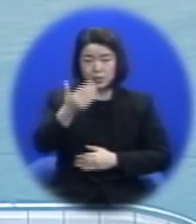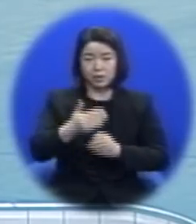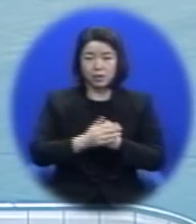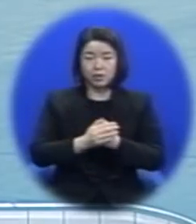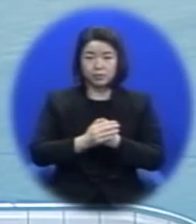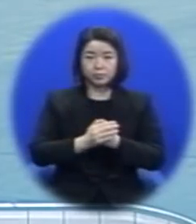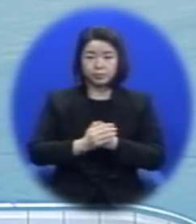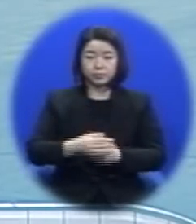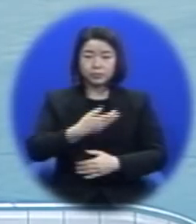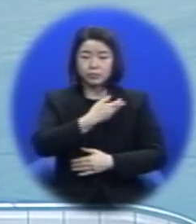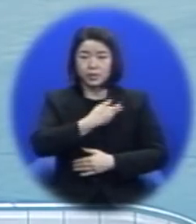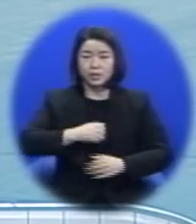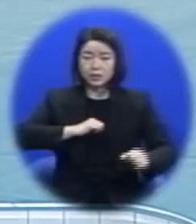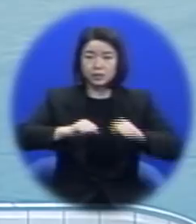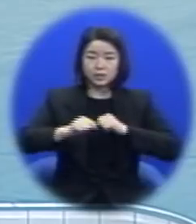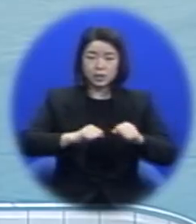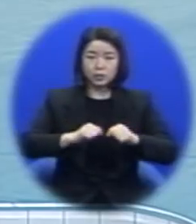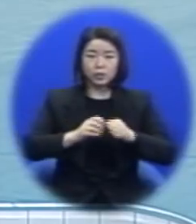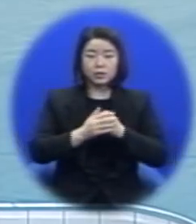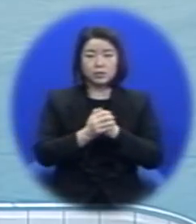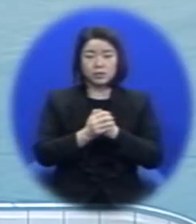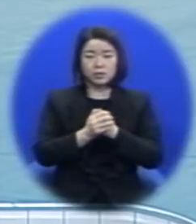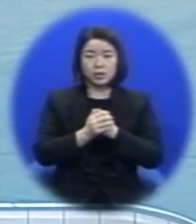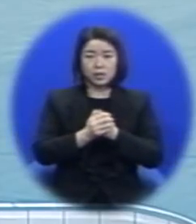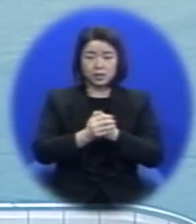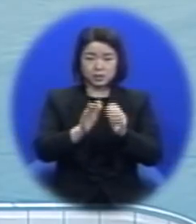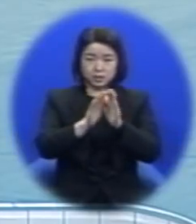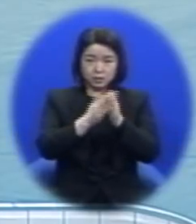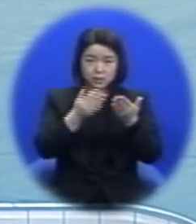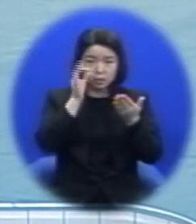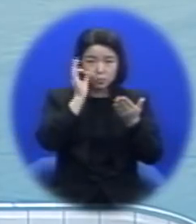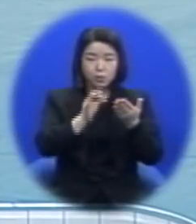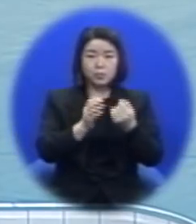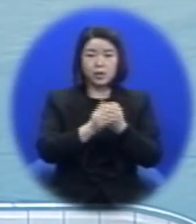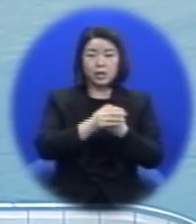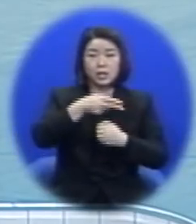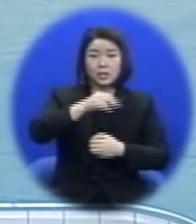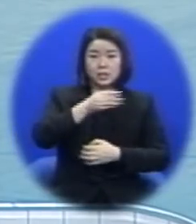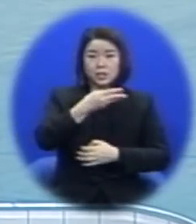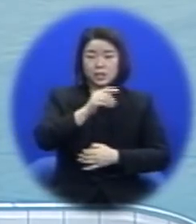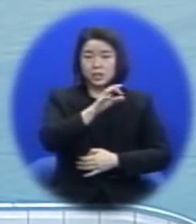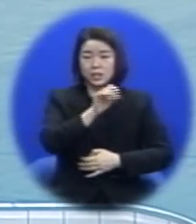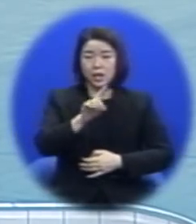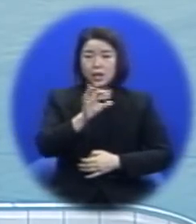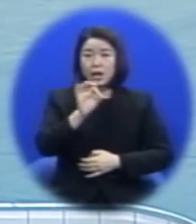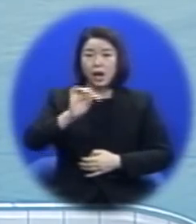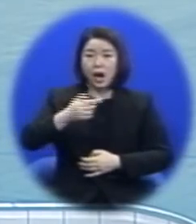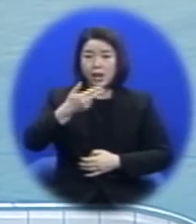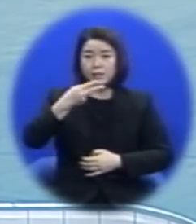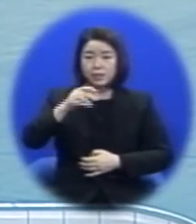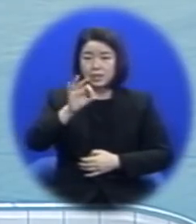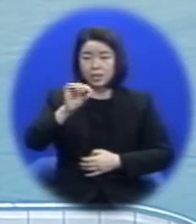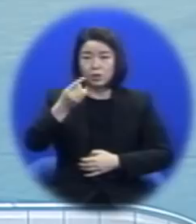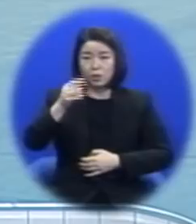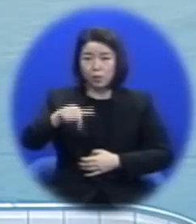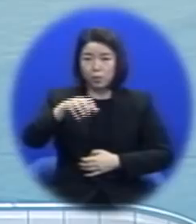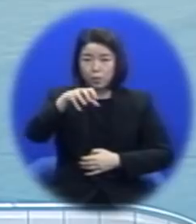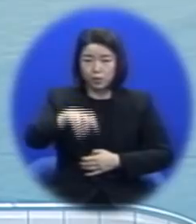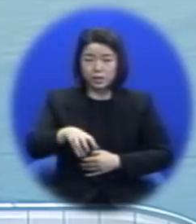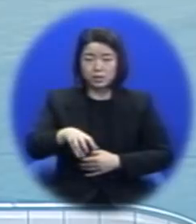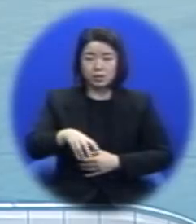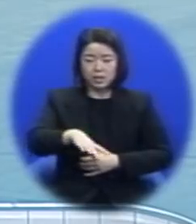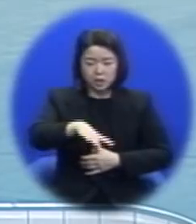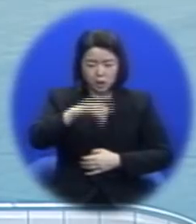사도행전 11장 26절에 보면 시리아 안디옥에서 제자들이 처음 그리스도인이라고 불리워지게 됐다고